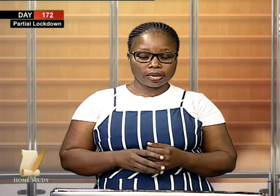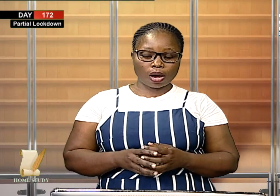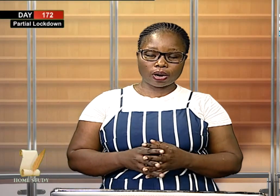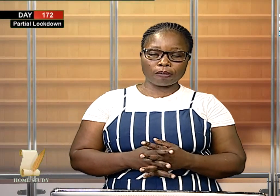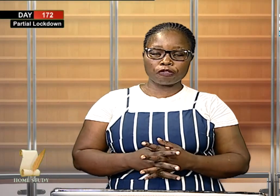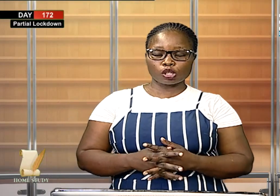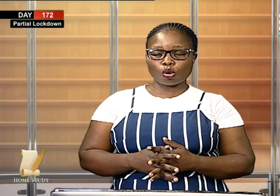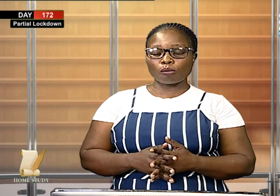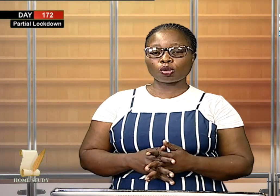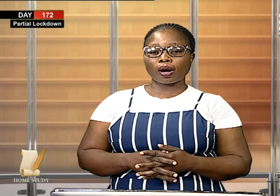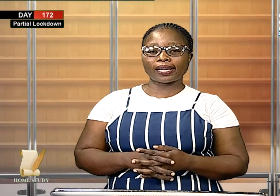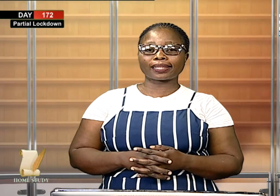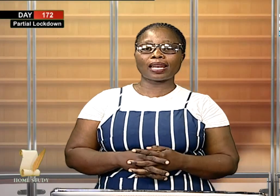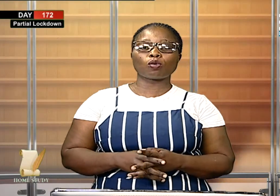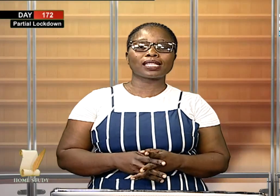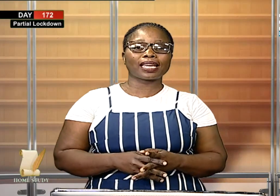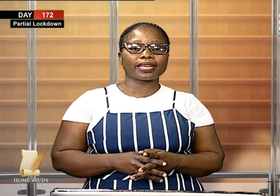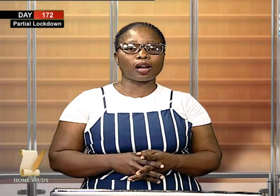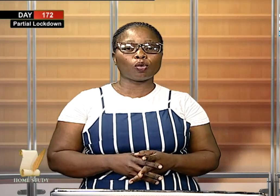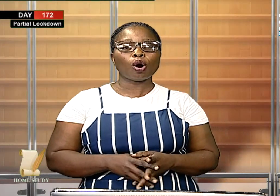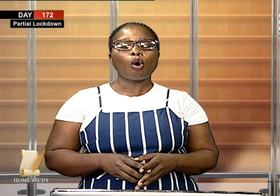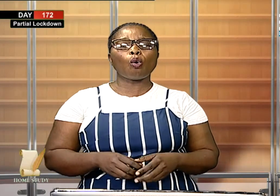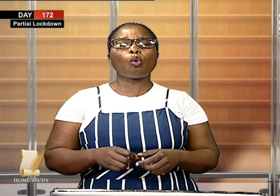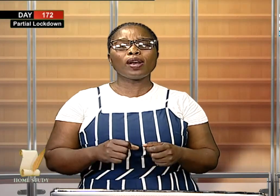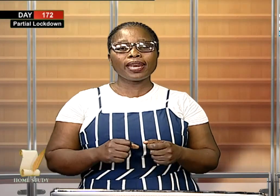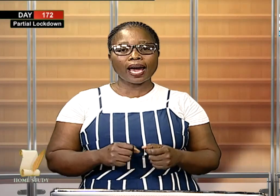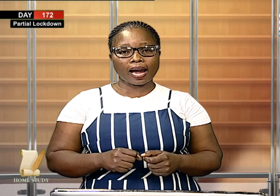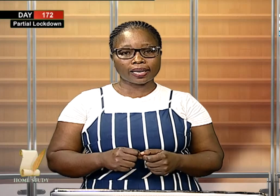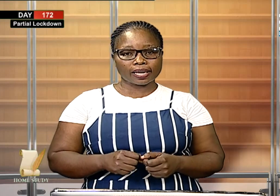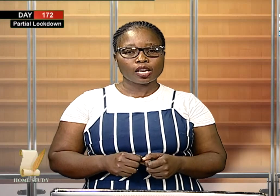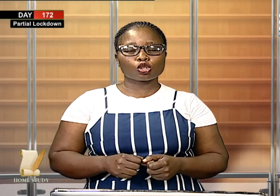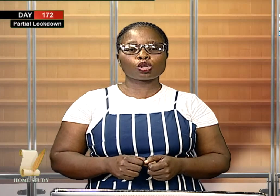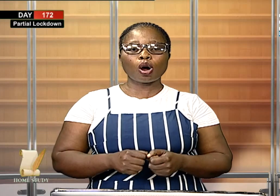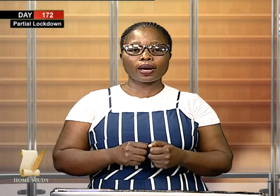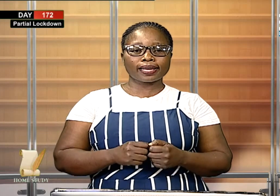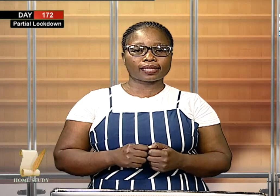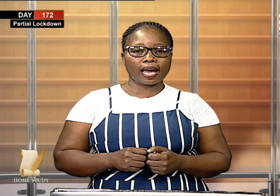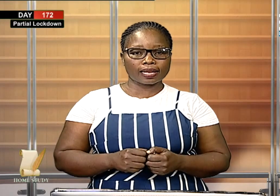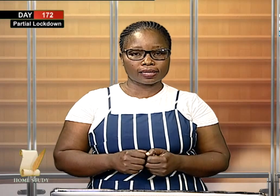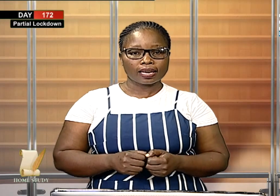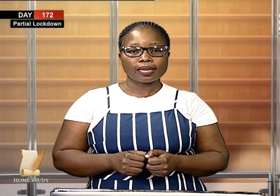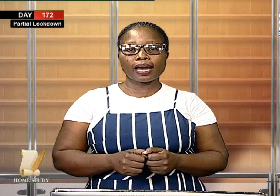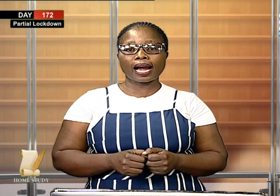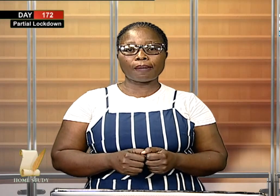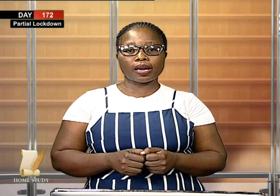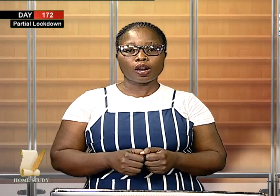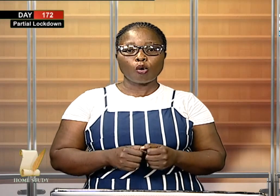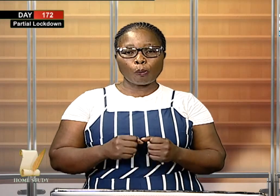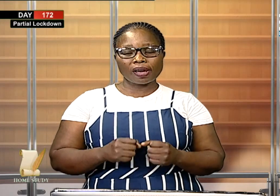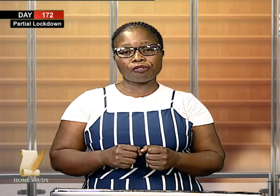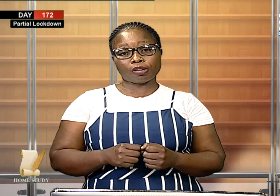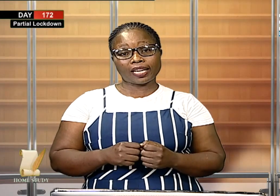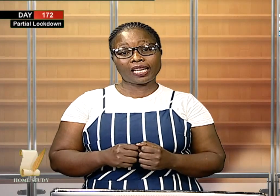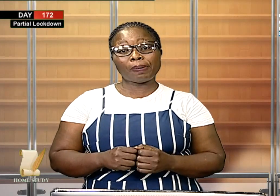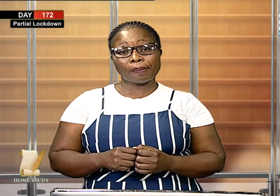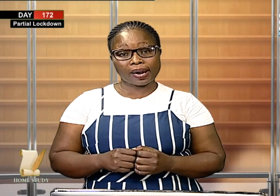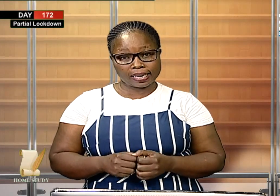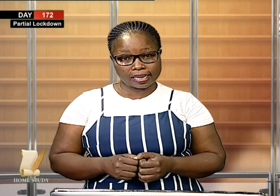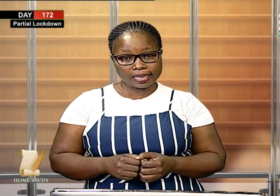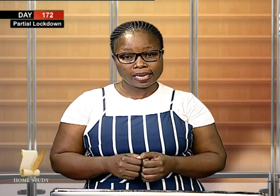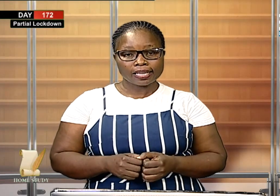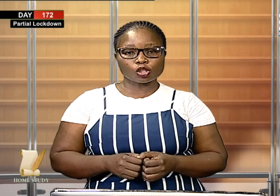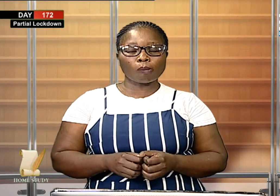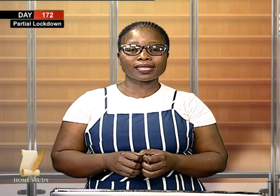yakho. Naku ke mfundzi lokumcoka lengicela ukuthi ke nyalo ukunake sonke isikhathi nangabe uphendvula leli